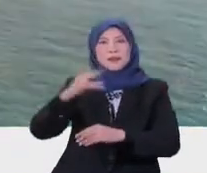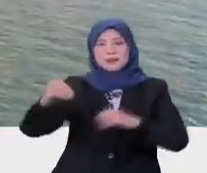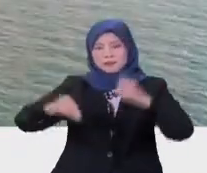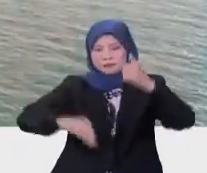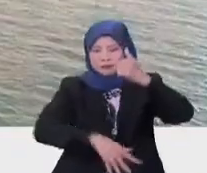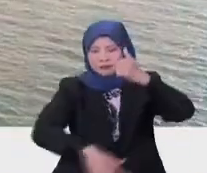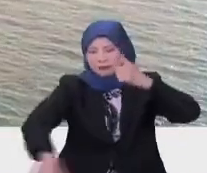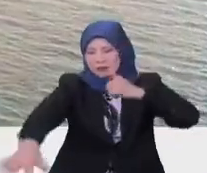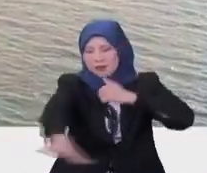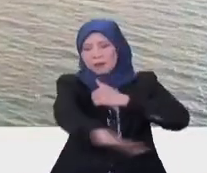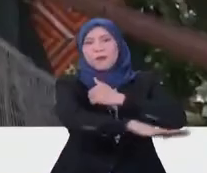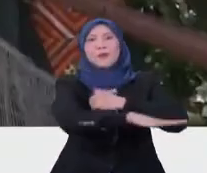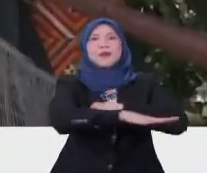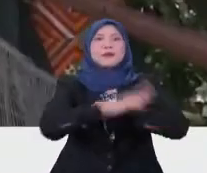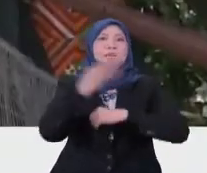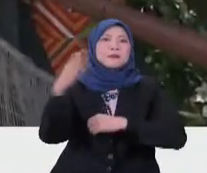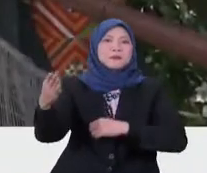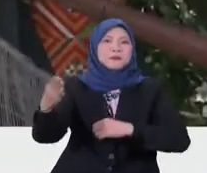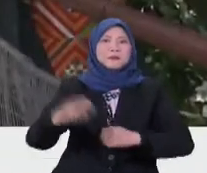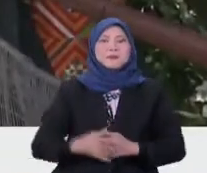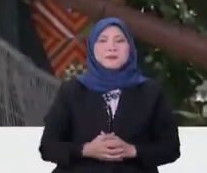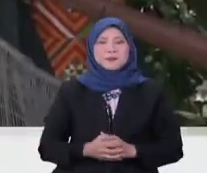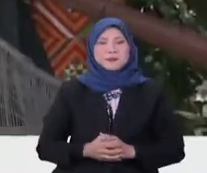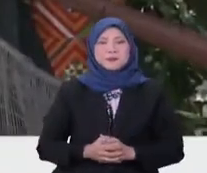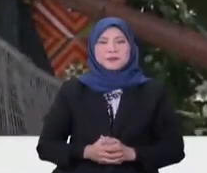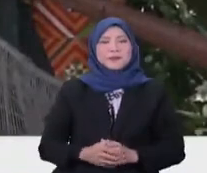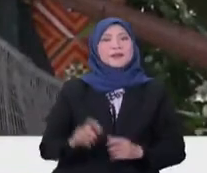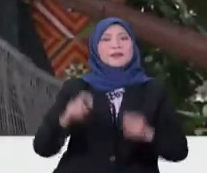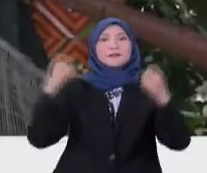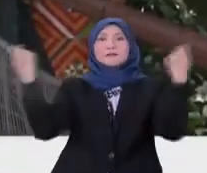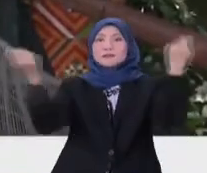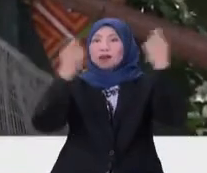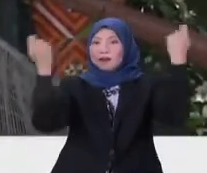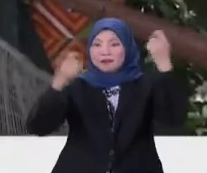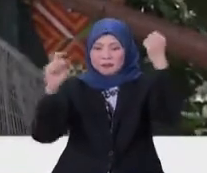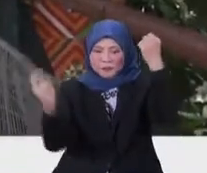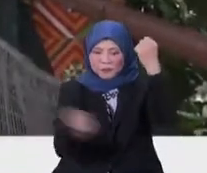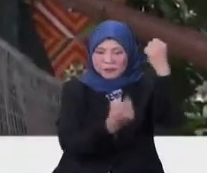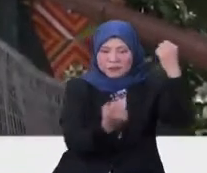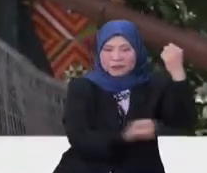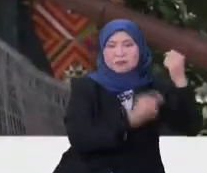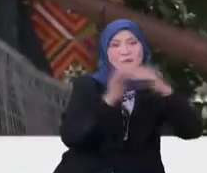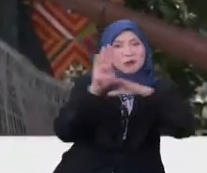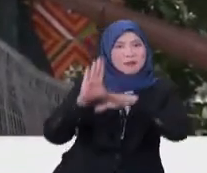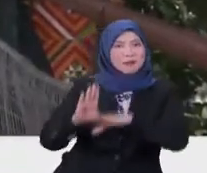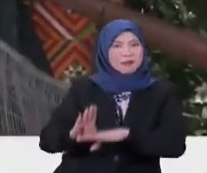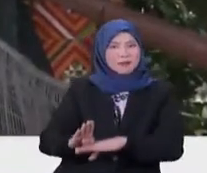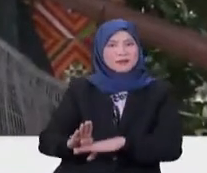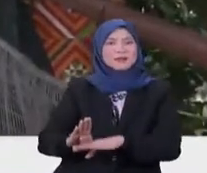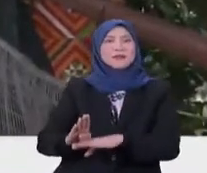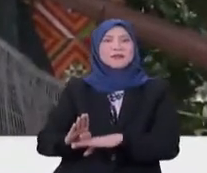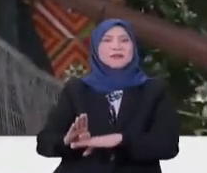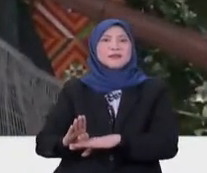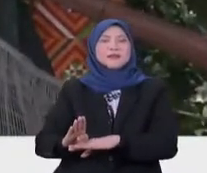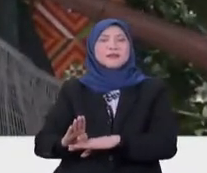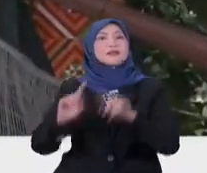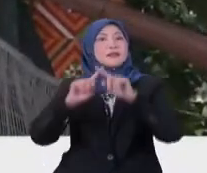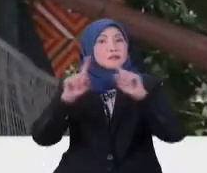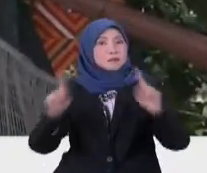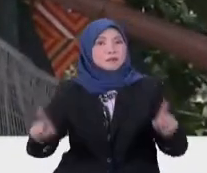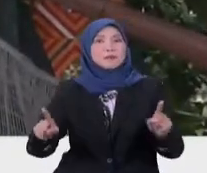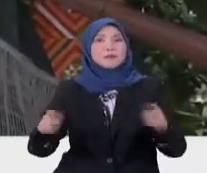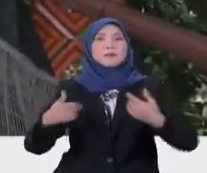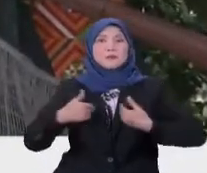laut yang biru. Keamatan bukan sekadar perayaan budaya yang meniti di bibir masyarakat semata-mata, tetapi